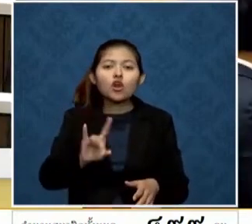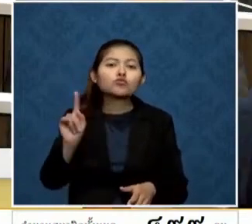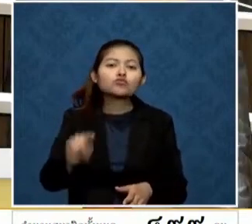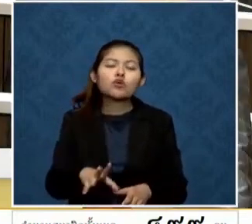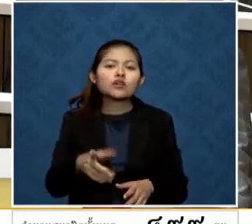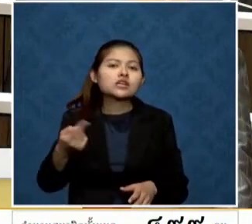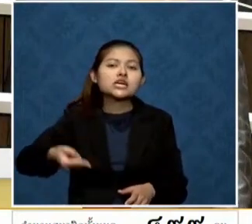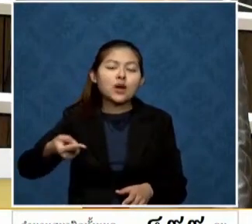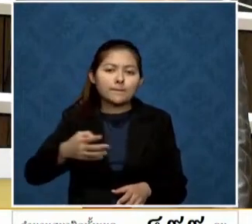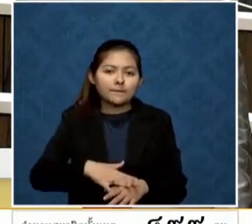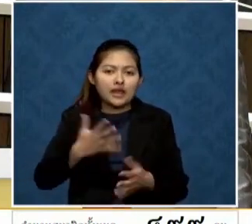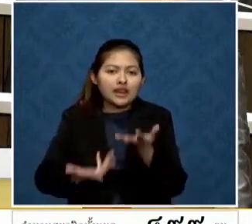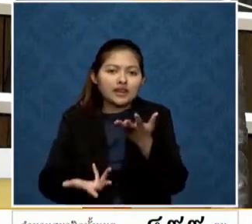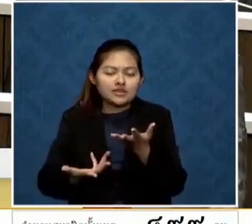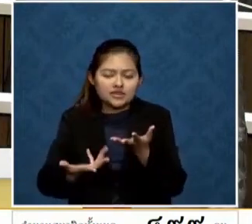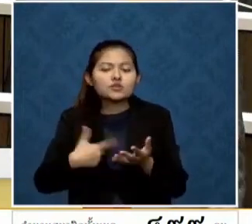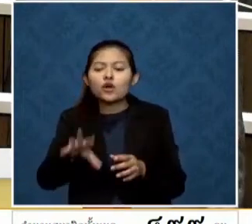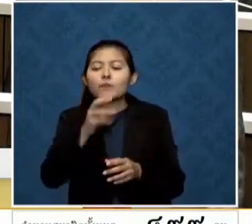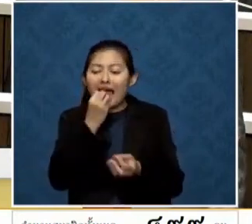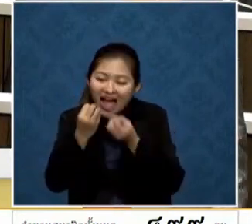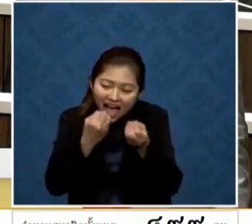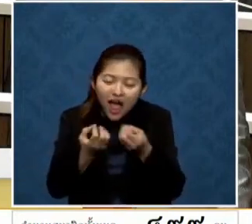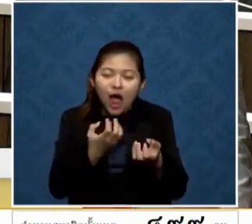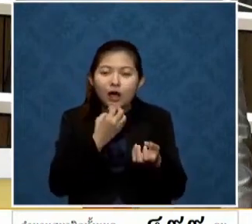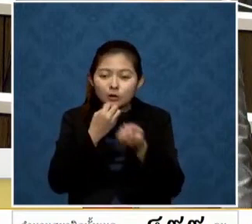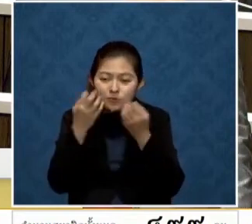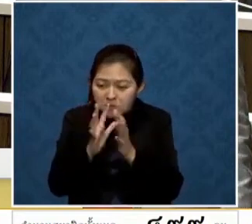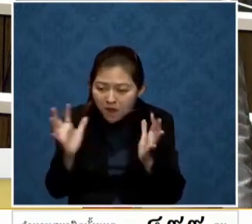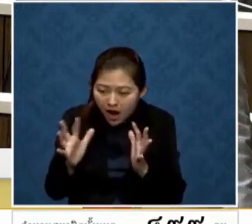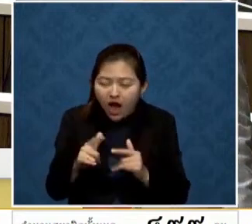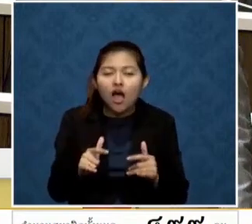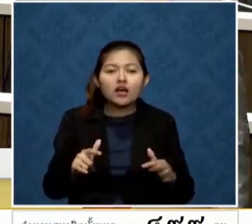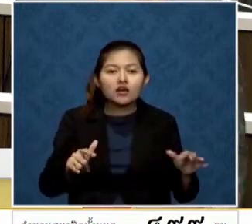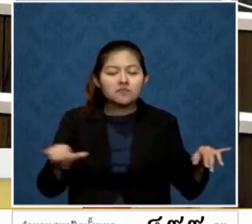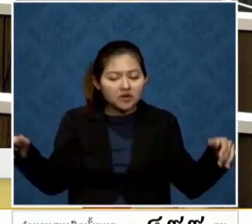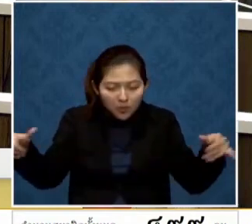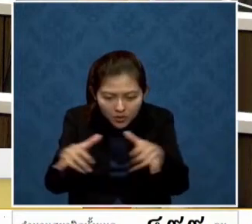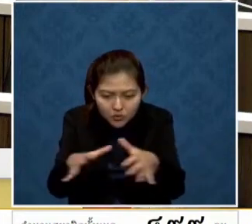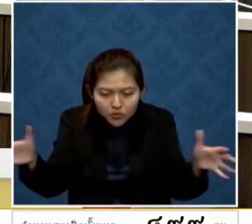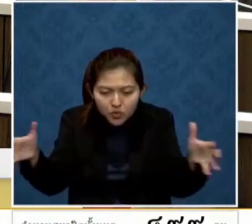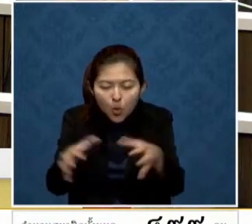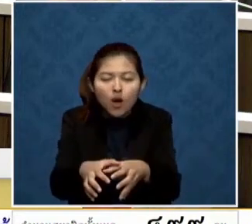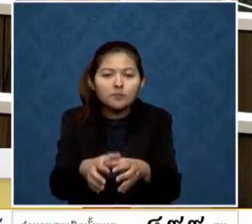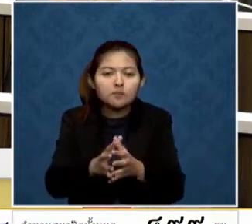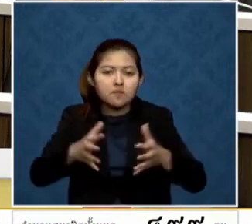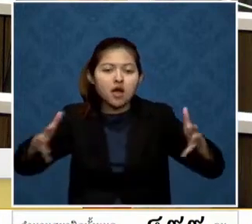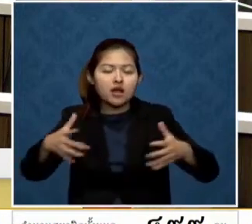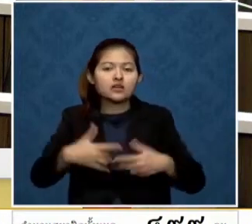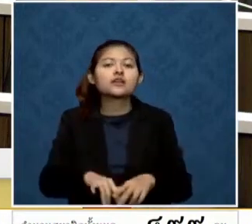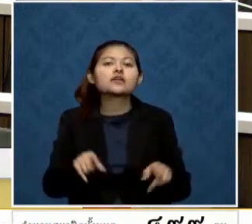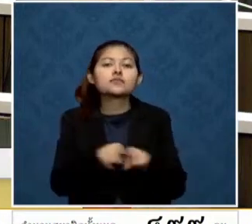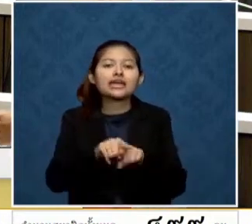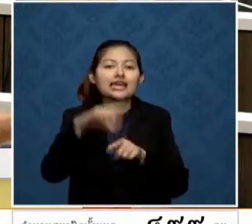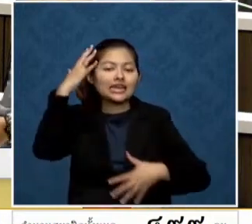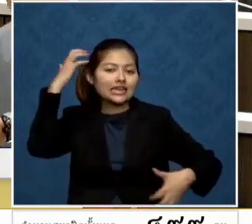ครับเพราะฉะนั้นเนี่ยขึ้นอยู่กับแหล่งอาหารจึงอยากให้ท่านพิจารณานะครับลิงก็เช่นกันลิงก็เกิดจากแหล่งอาหารเหมือน